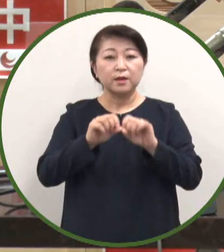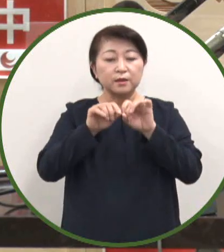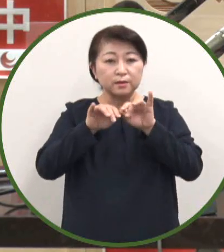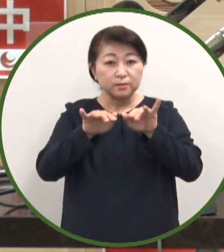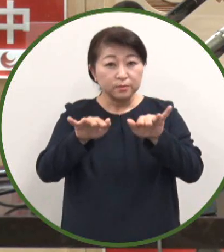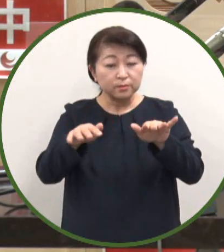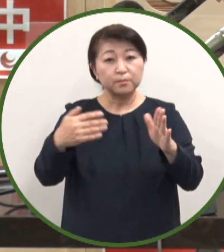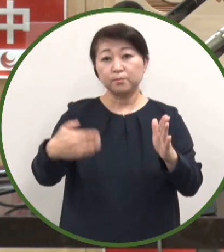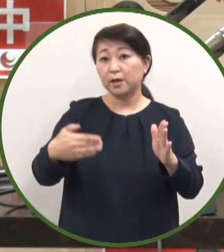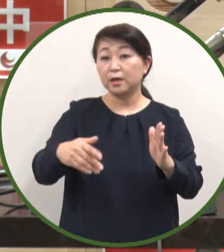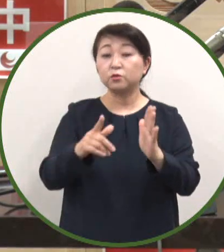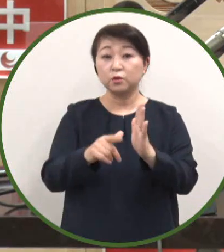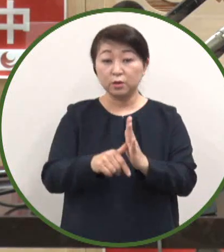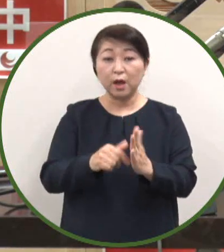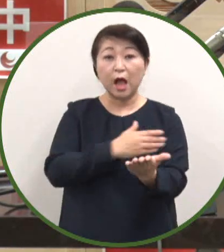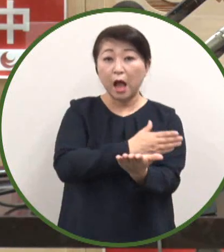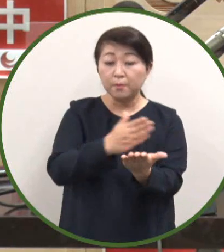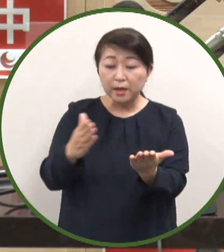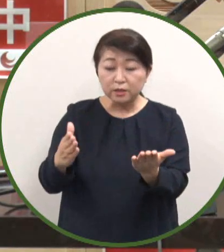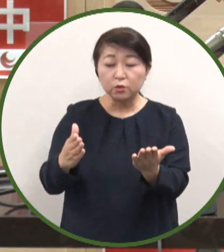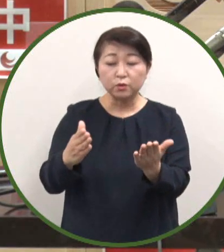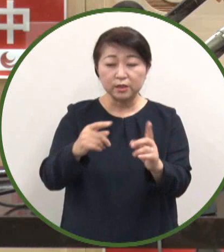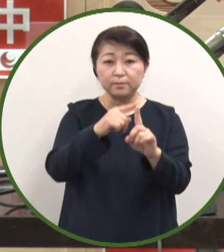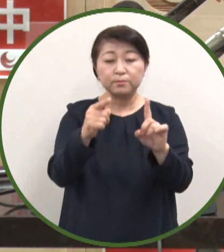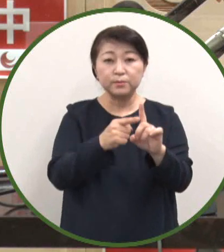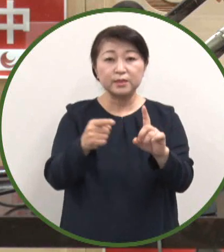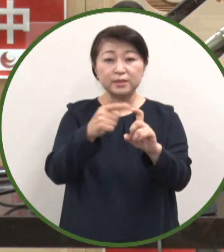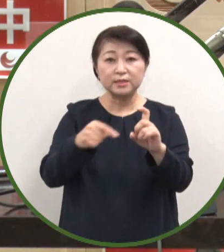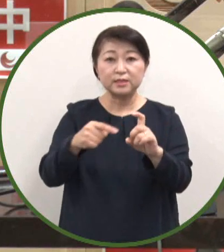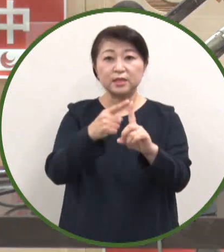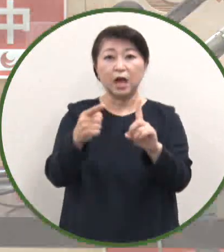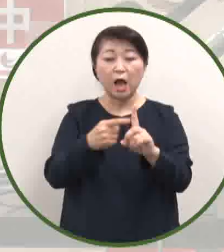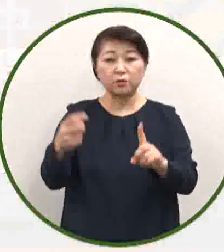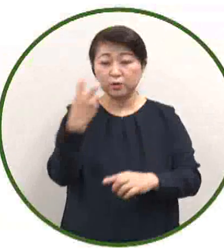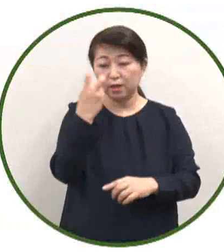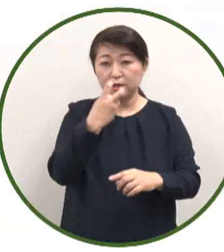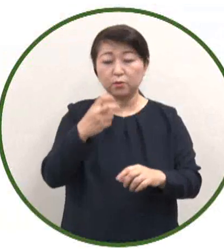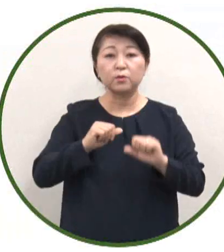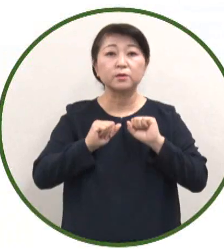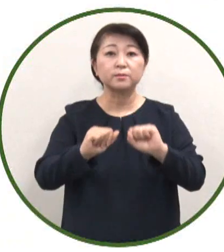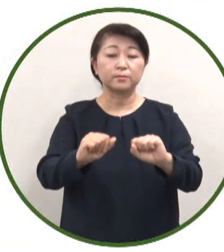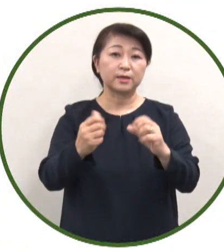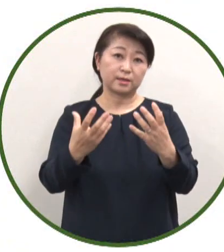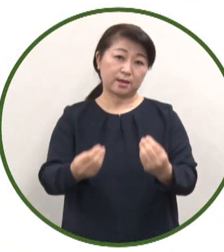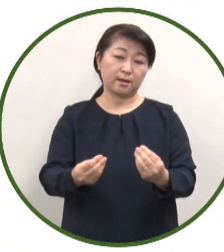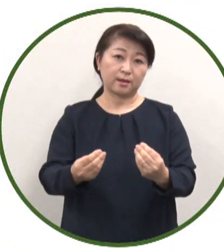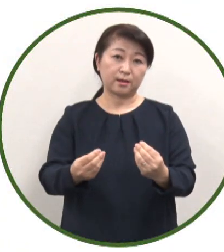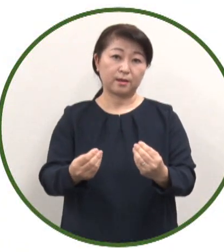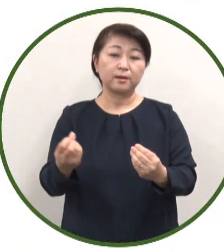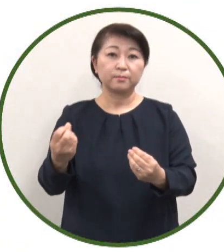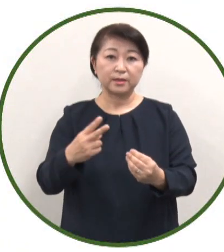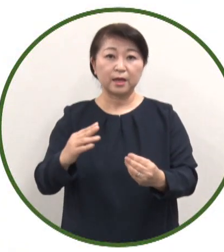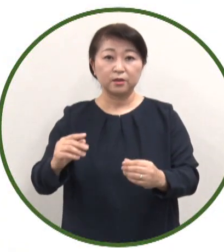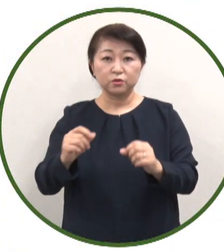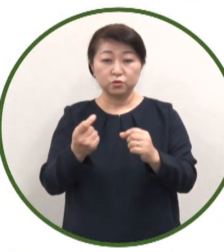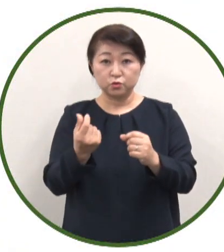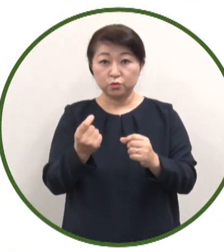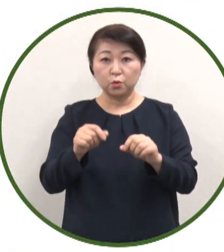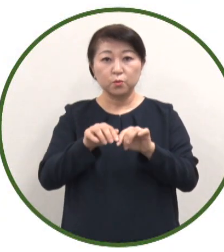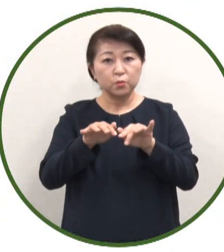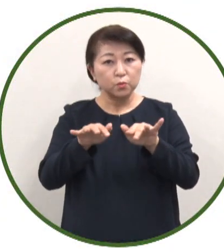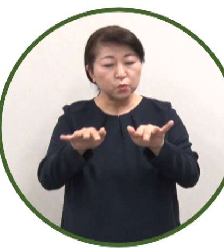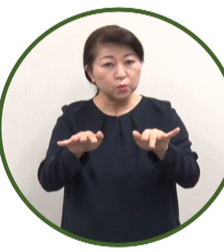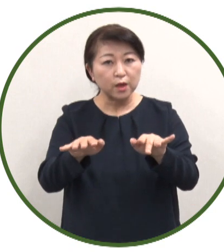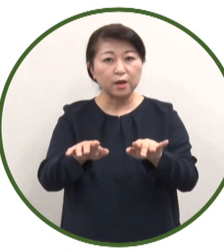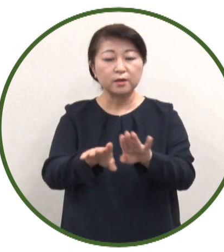幅広い PCR 検査を実施してきました。また拡大傾向になったところでですね、対象を